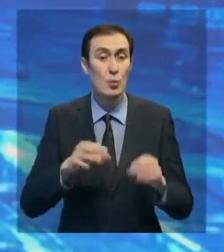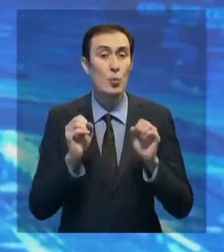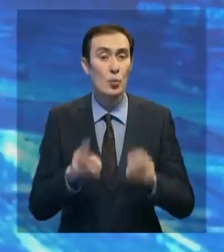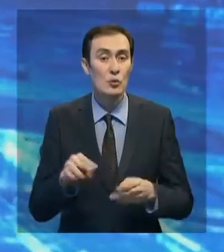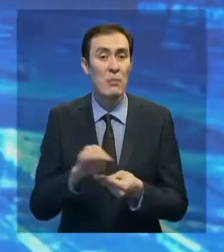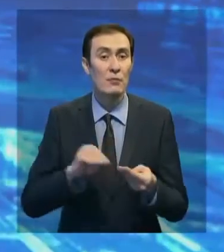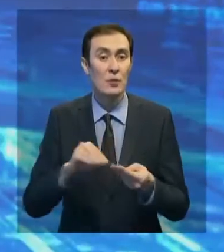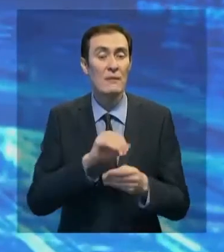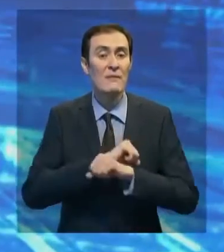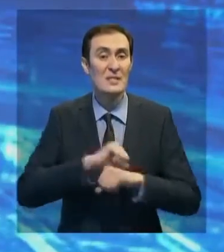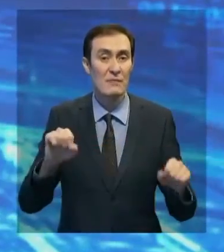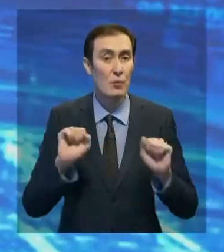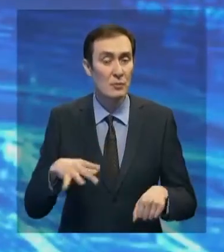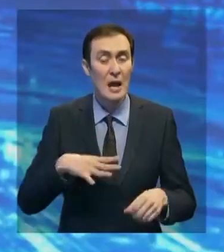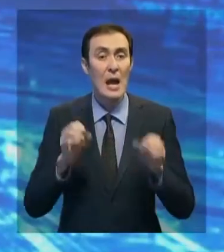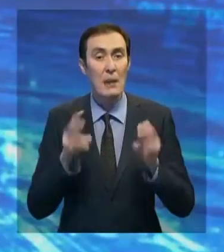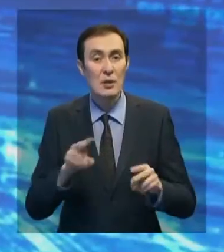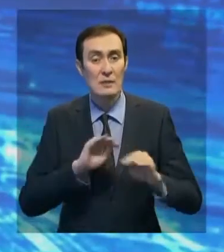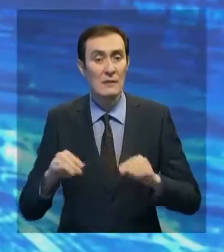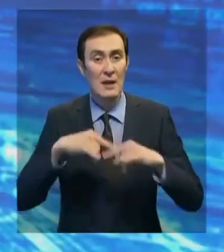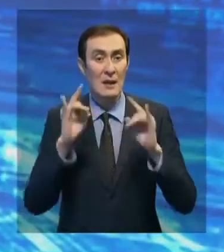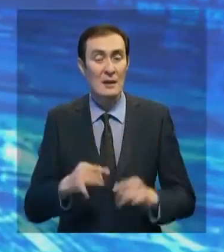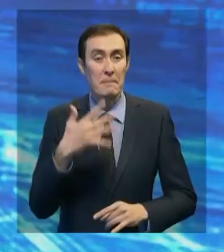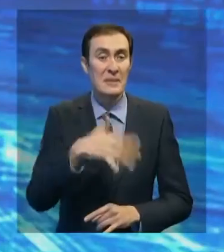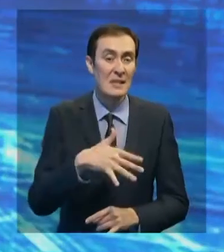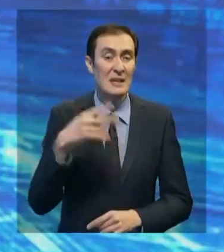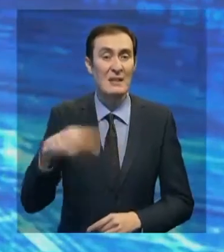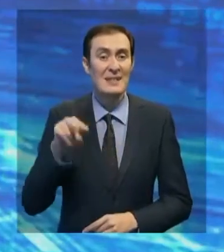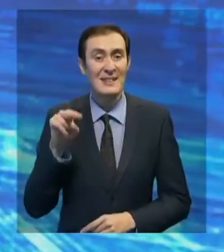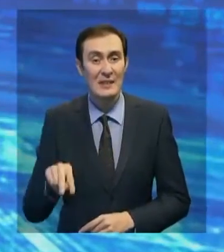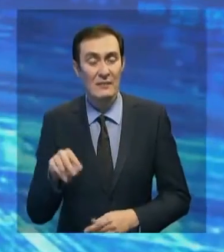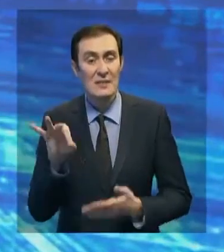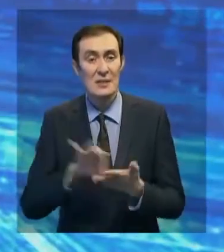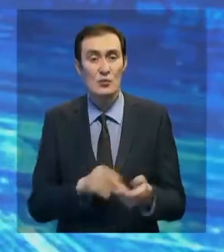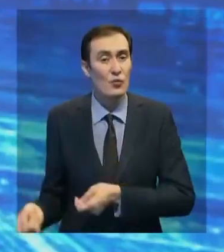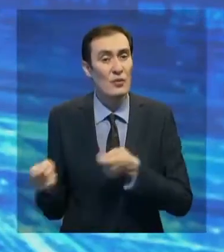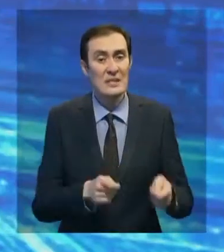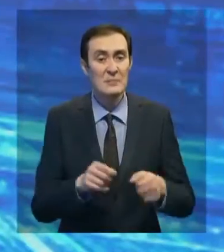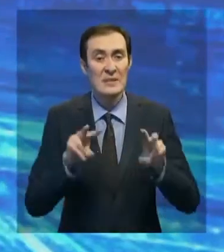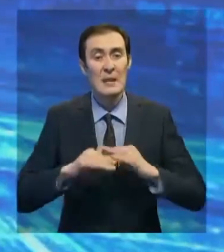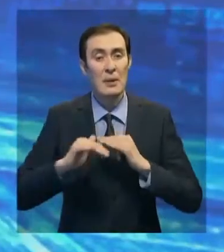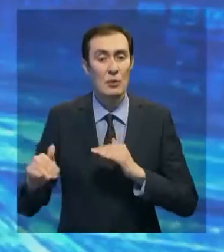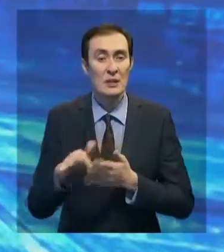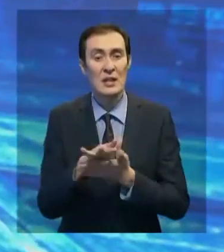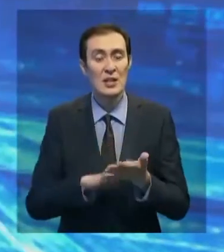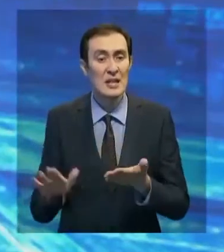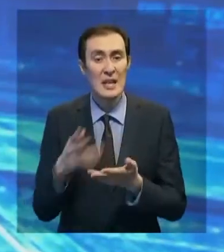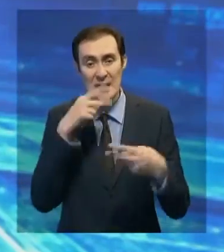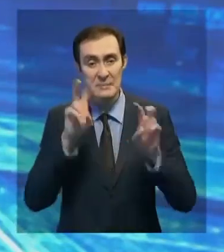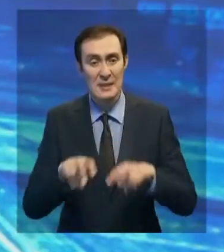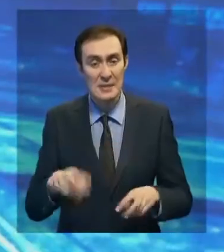угрозу повторного взрыва. Опасное оборудование на 50 и 20 литров вывезли на специальный полигон для